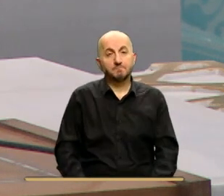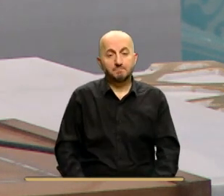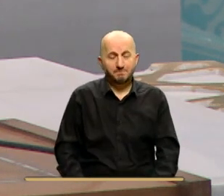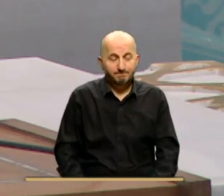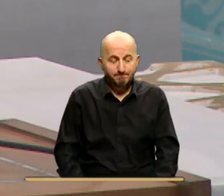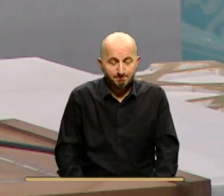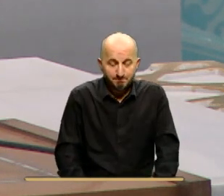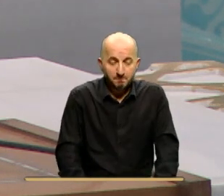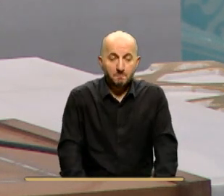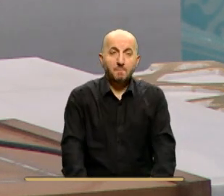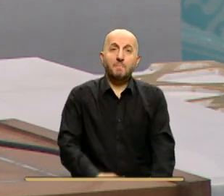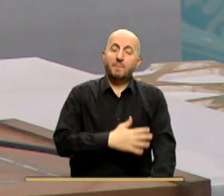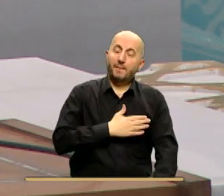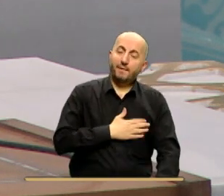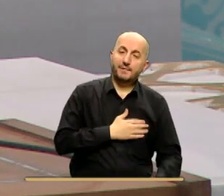Aziz kardeşlerim,